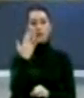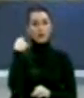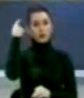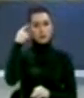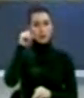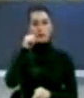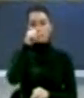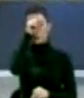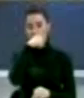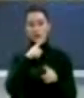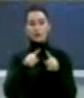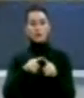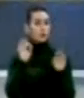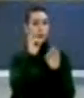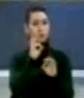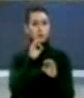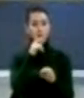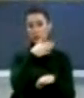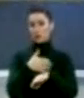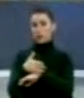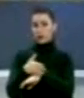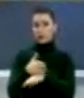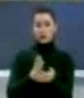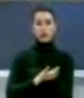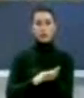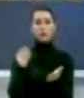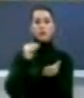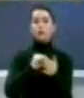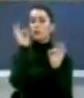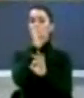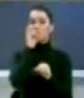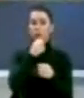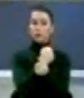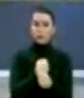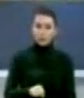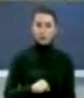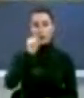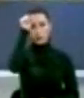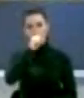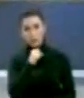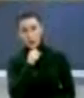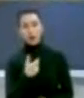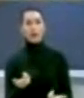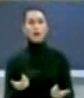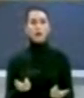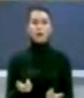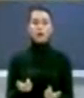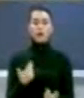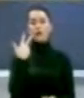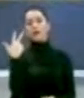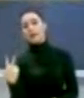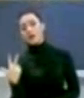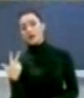Prizren nuk shkruan një gjyqtar ka me qenë një komësis bëshnjake, një gjyqtar i komësis turke dhe tre